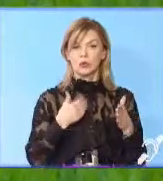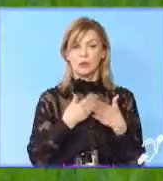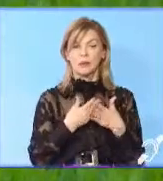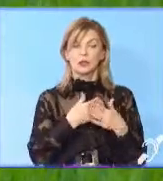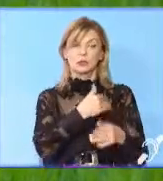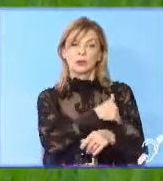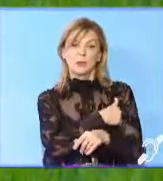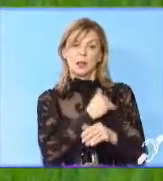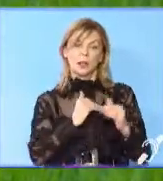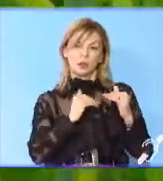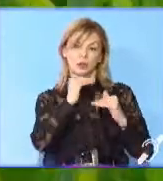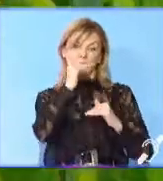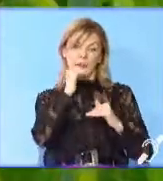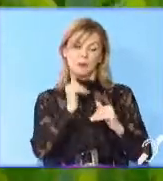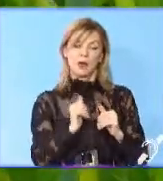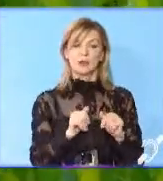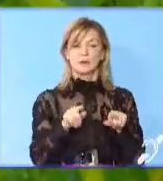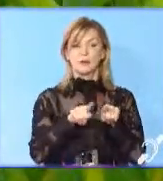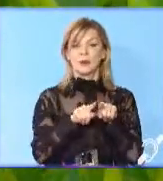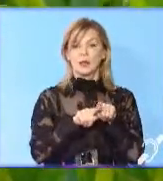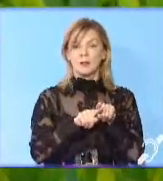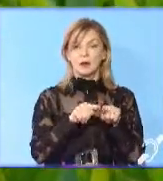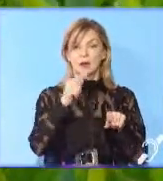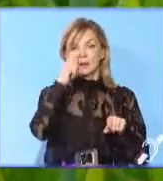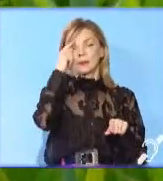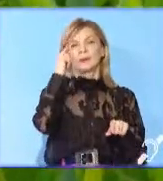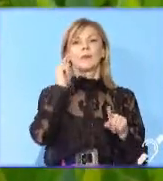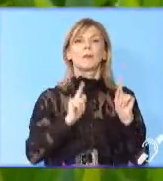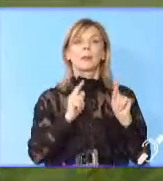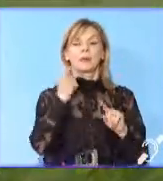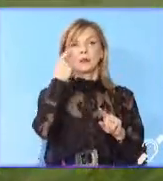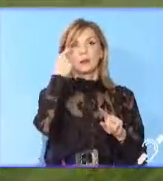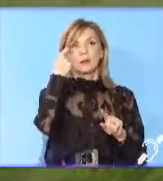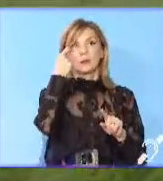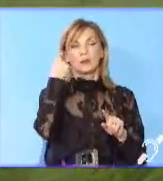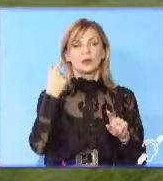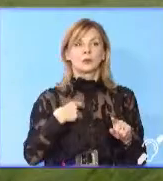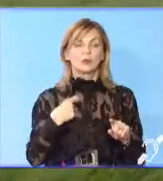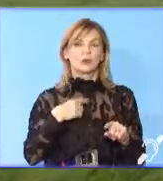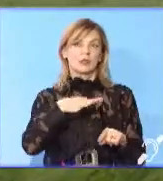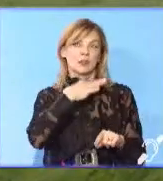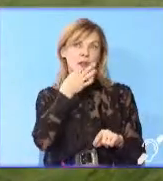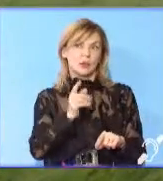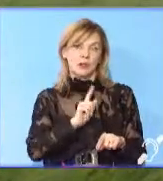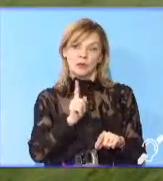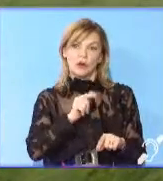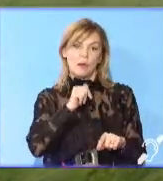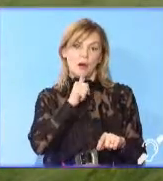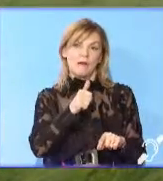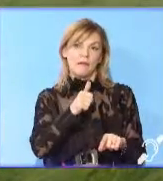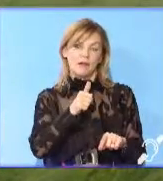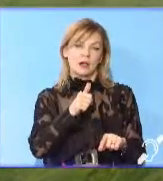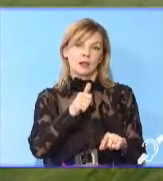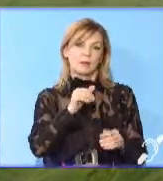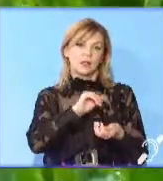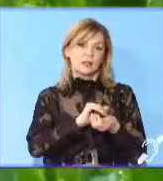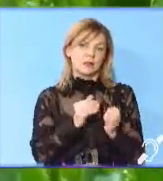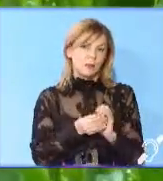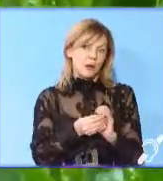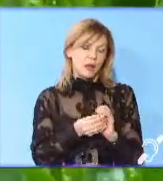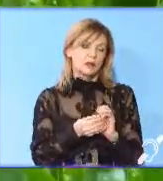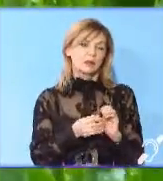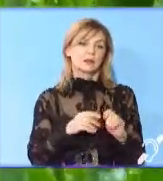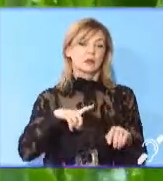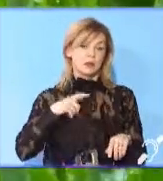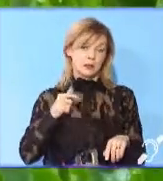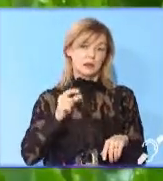pentru temperaturi mai ridicate. Bineînțeles că nu putem să spunem că nu mai este zăpadă, nu mai sunt precipitații.